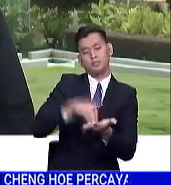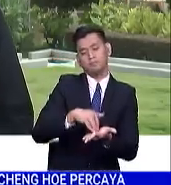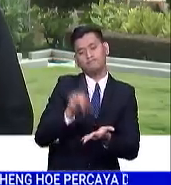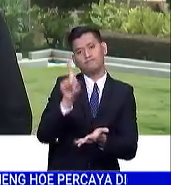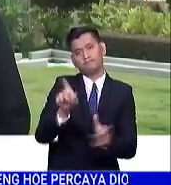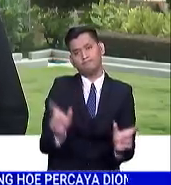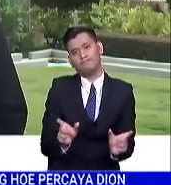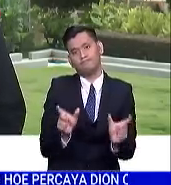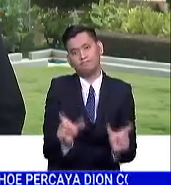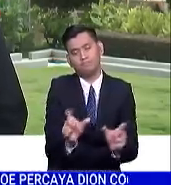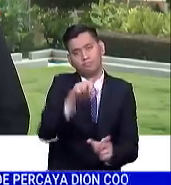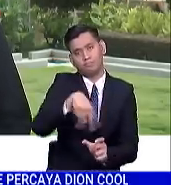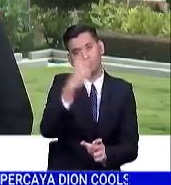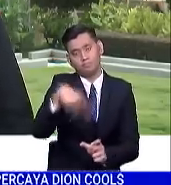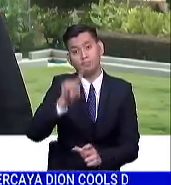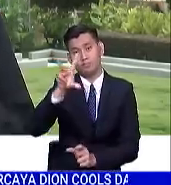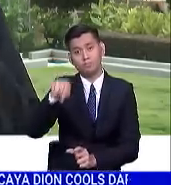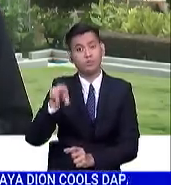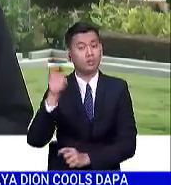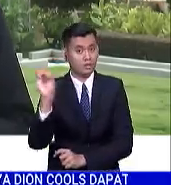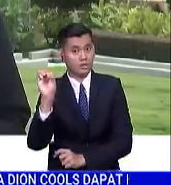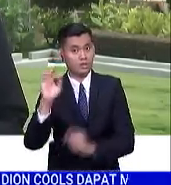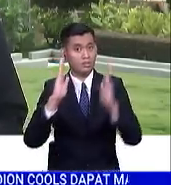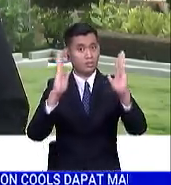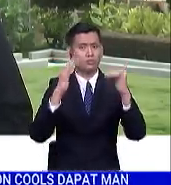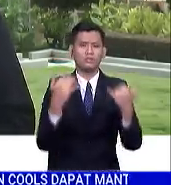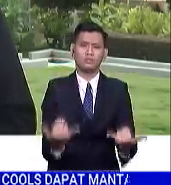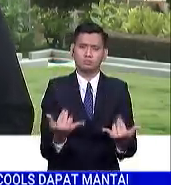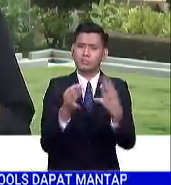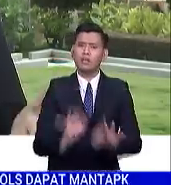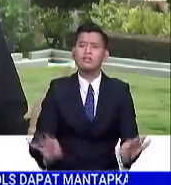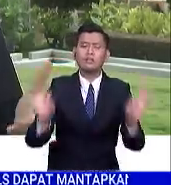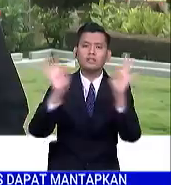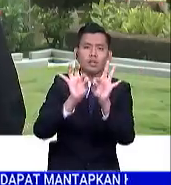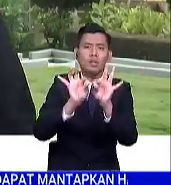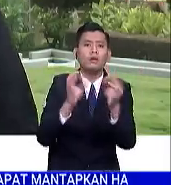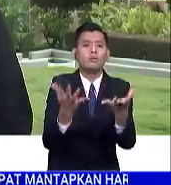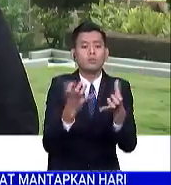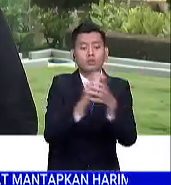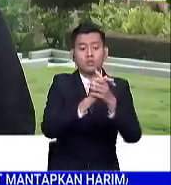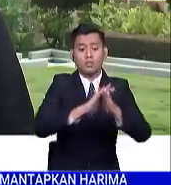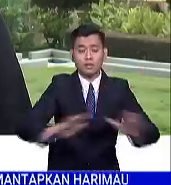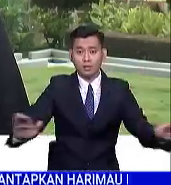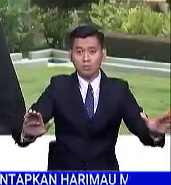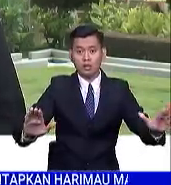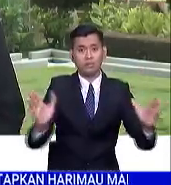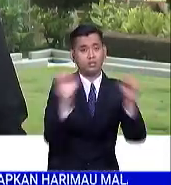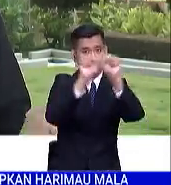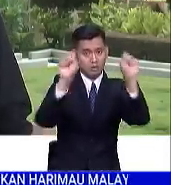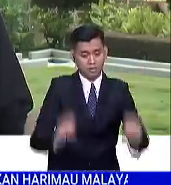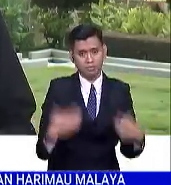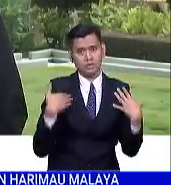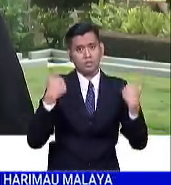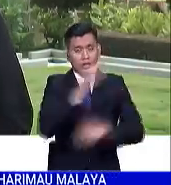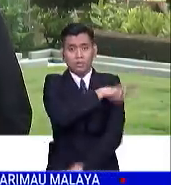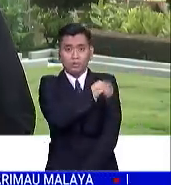berkurung dalam fasa PKP 3.0. Tempoh kali ini sangat penting bagi menyelamatkan sistem kesihatan negara yang bakal